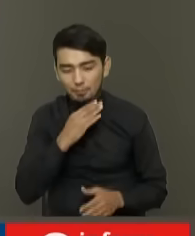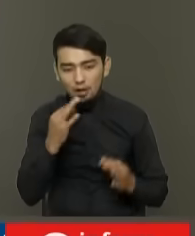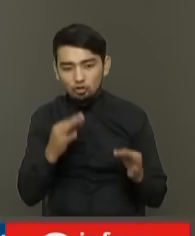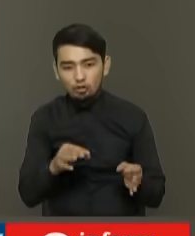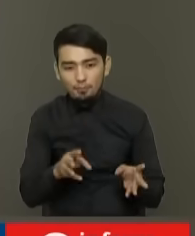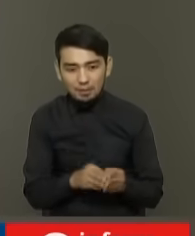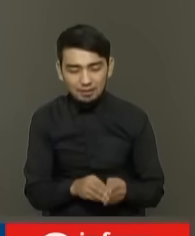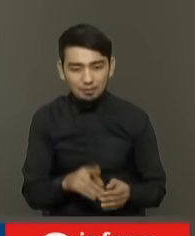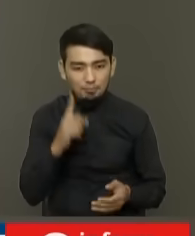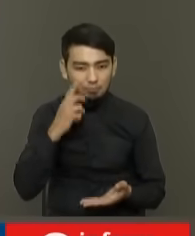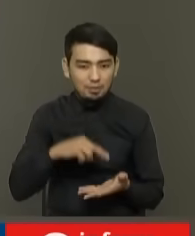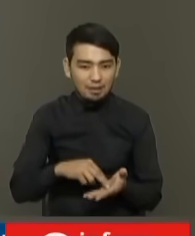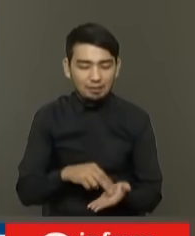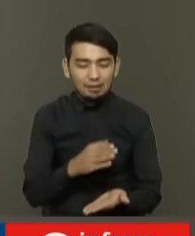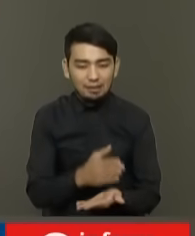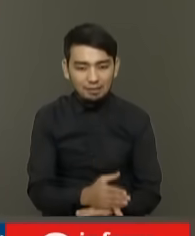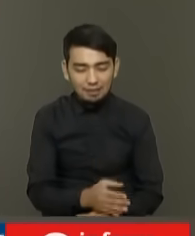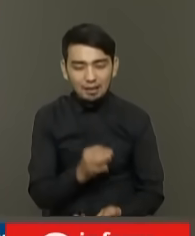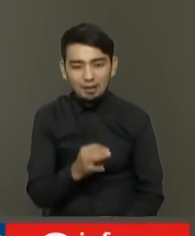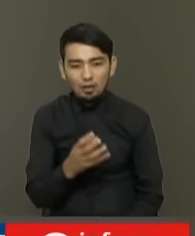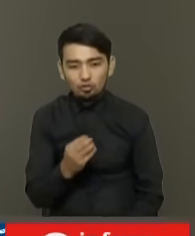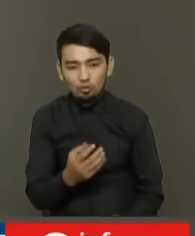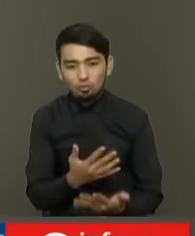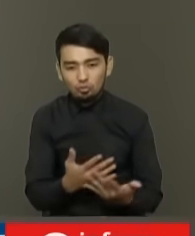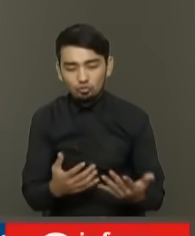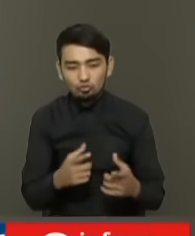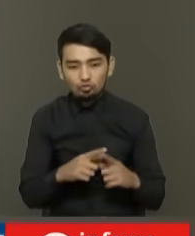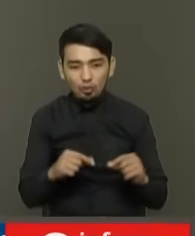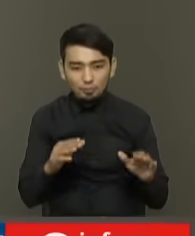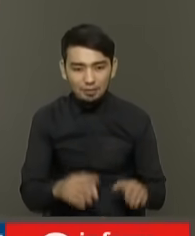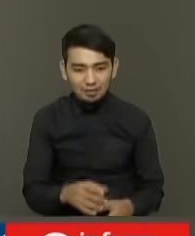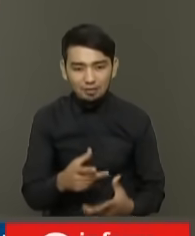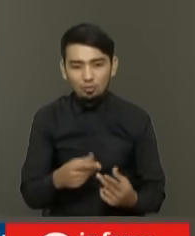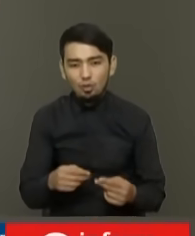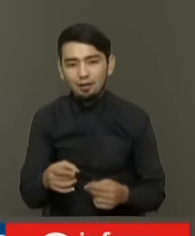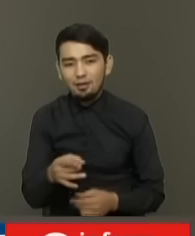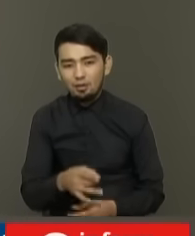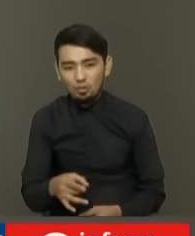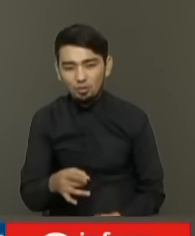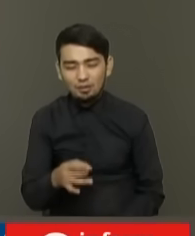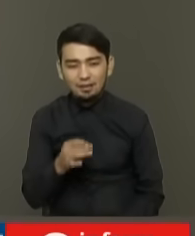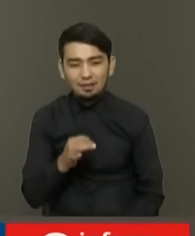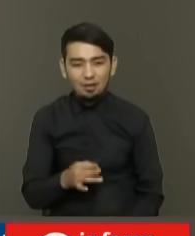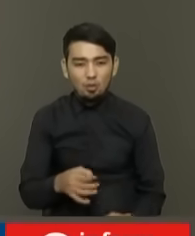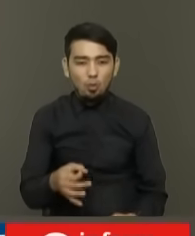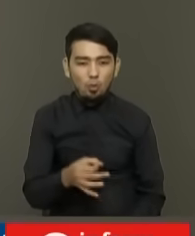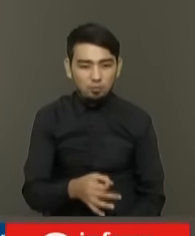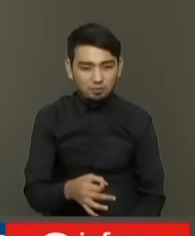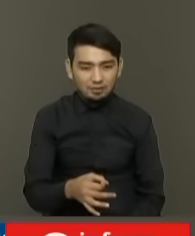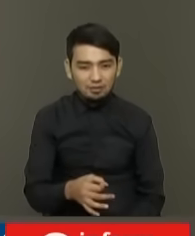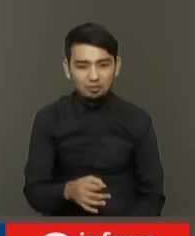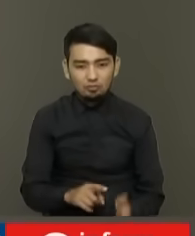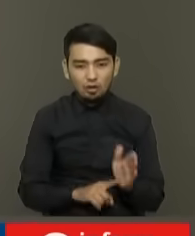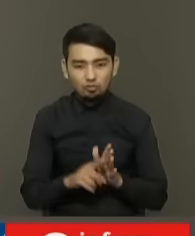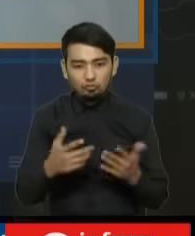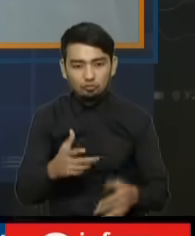салуға жоспарланып тұр. Және де кейбір мектептер, кейбір региондар, кейбір областар бастап кетті